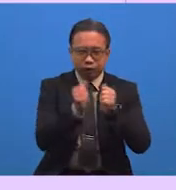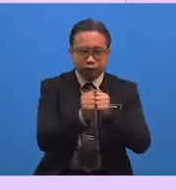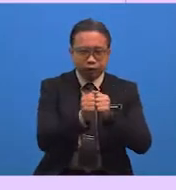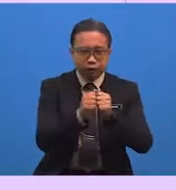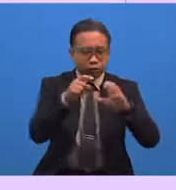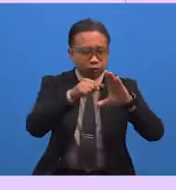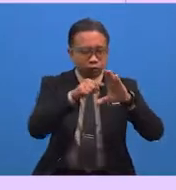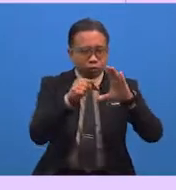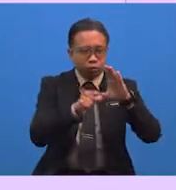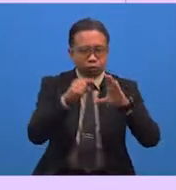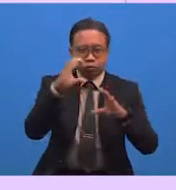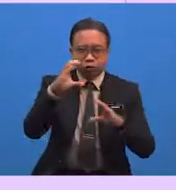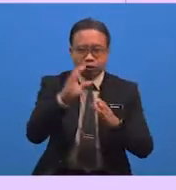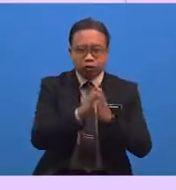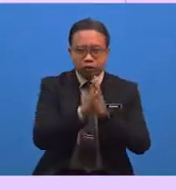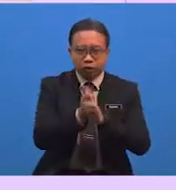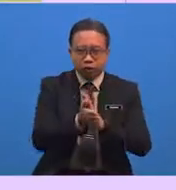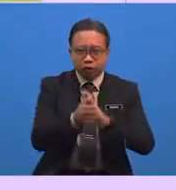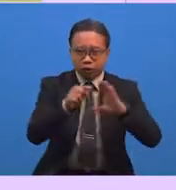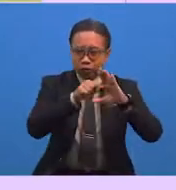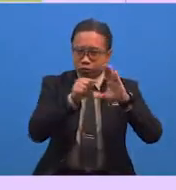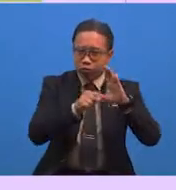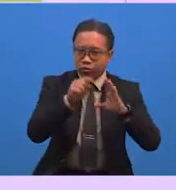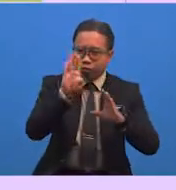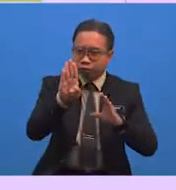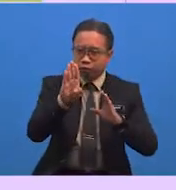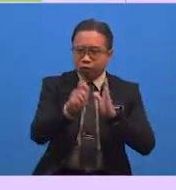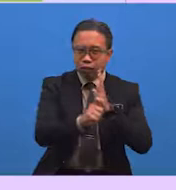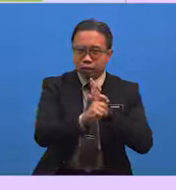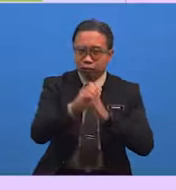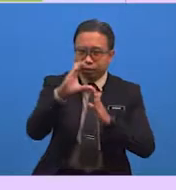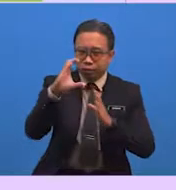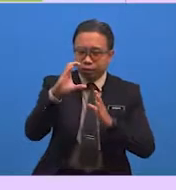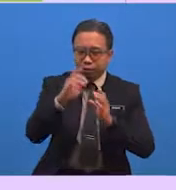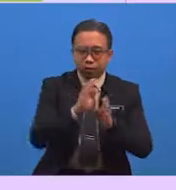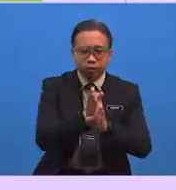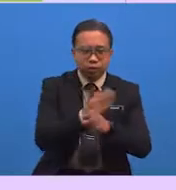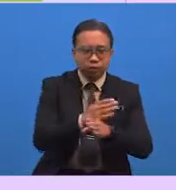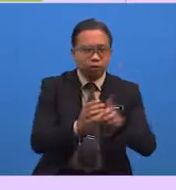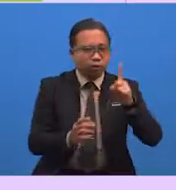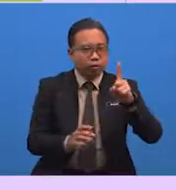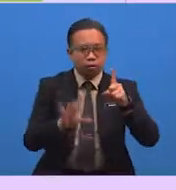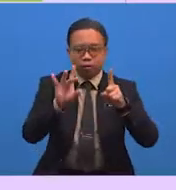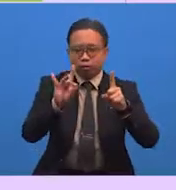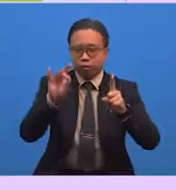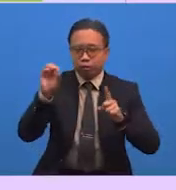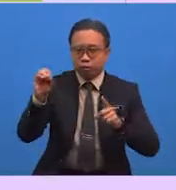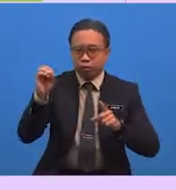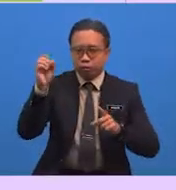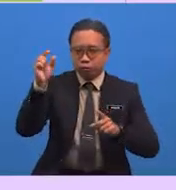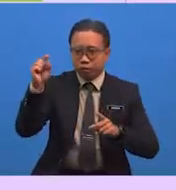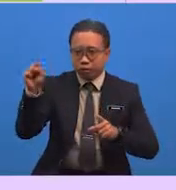C. Jadi, sudut B tambah C membentuk 180